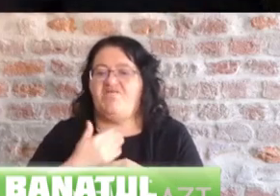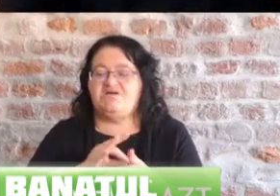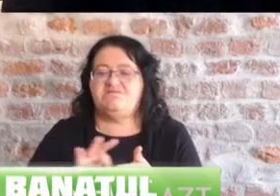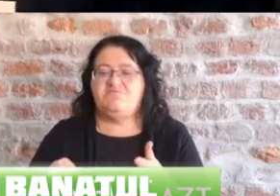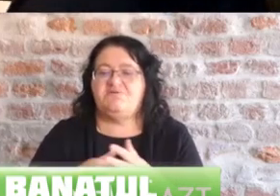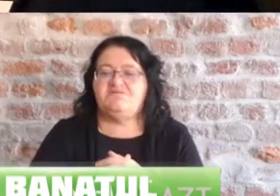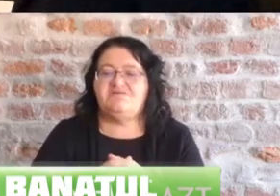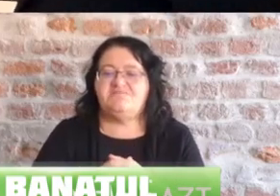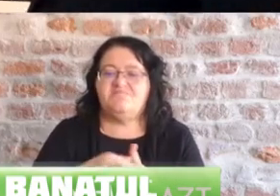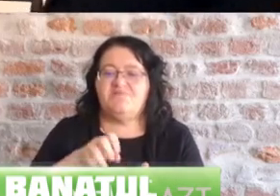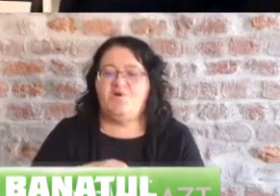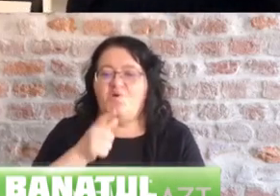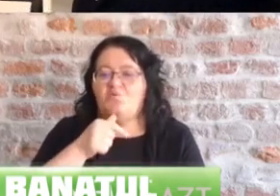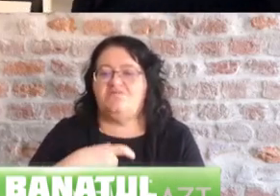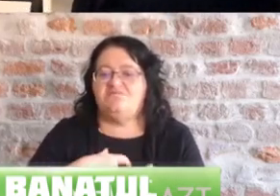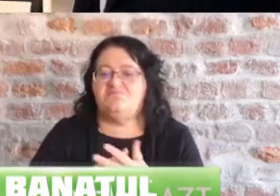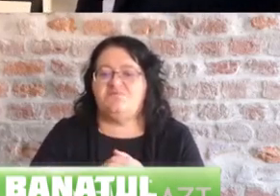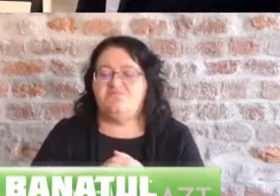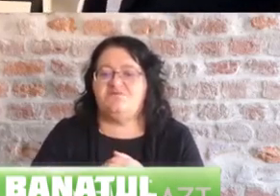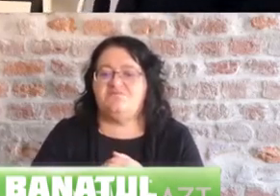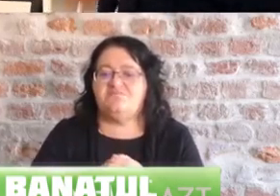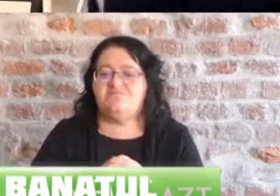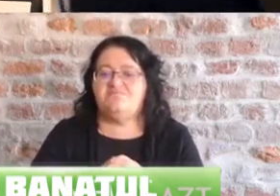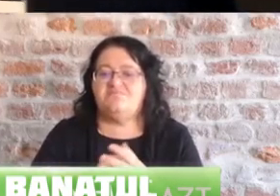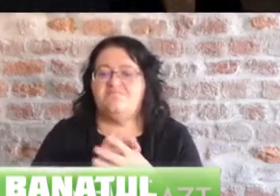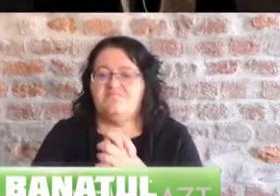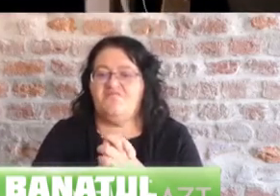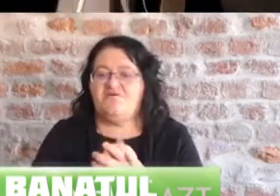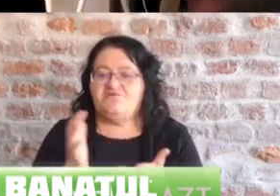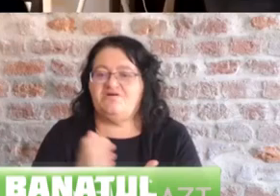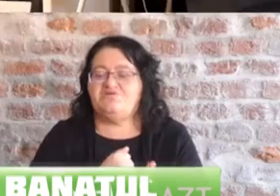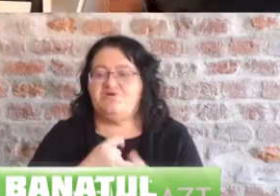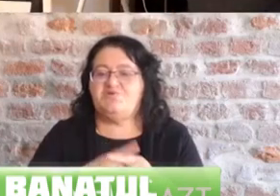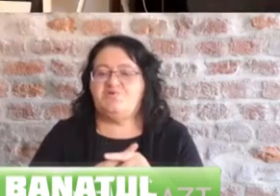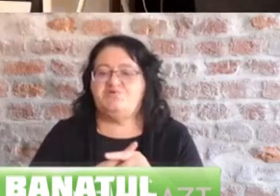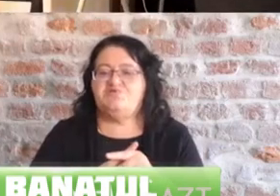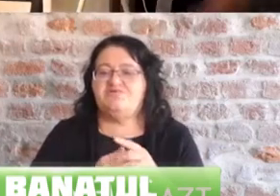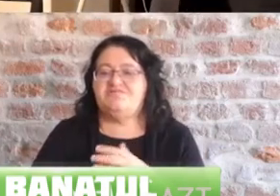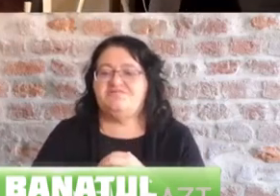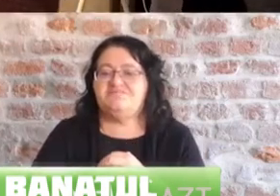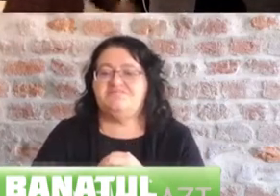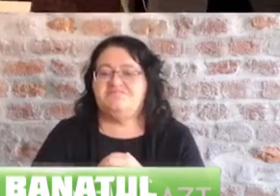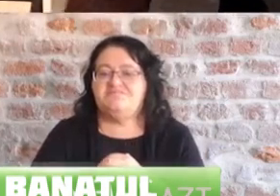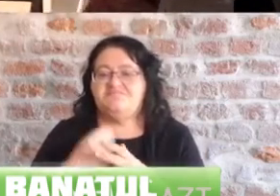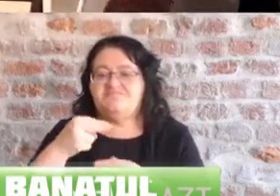este un loc unde putem felicita și închina un pahar de vin cu câștigătorii și cu